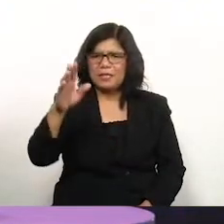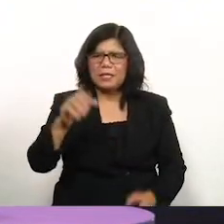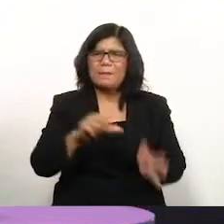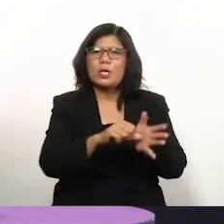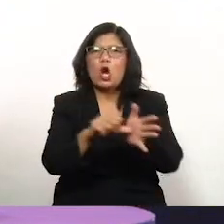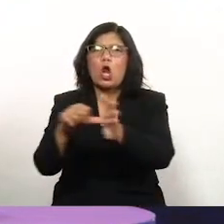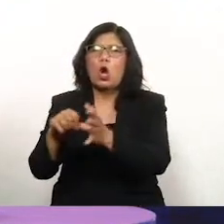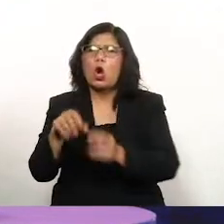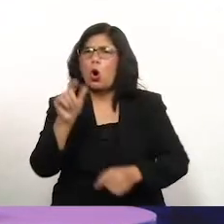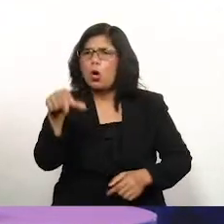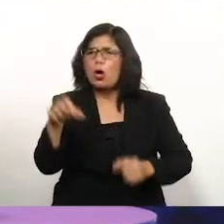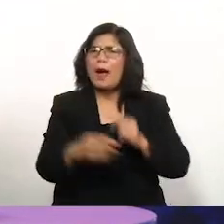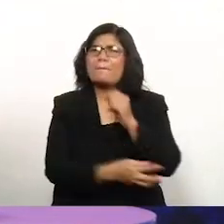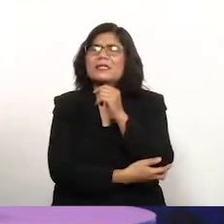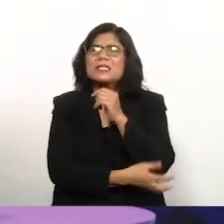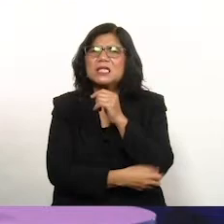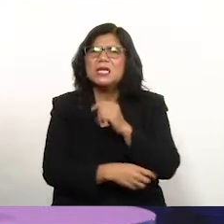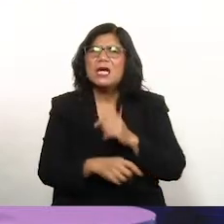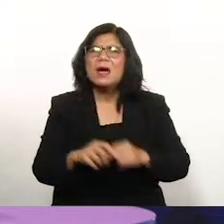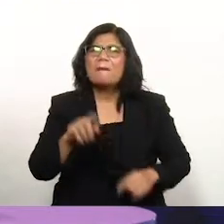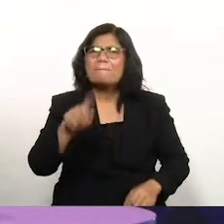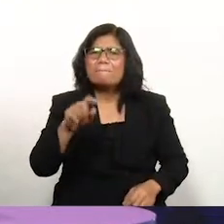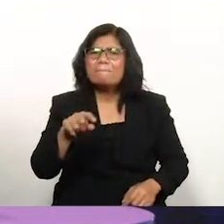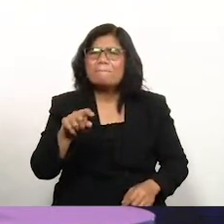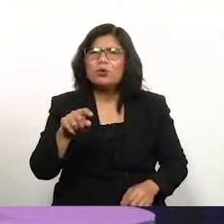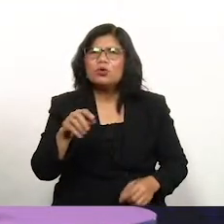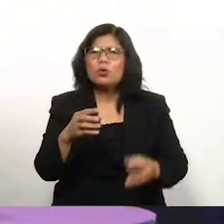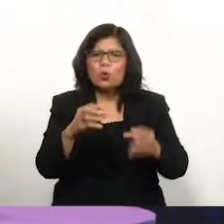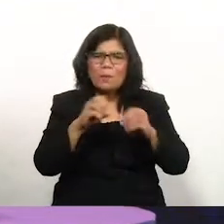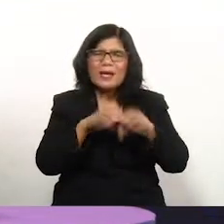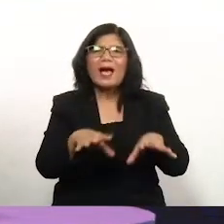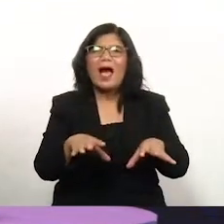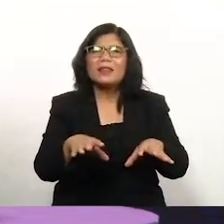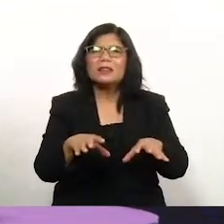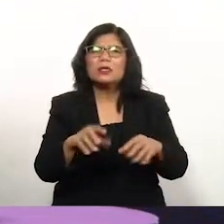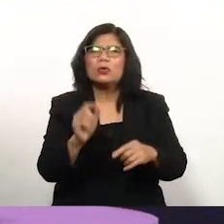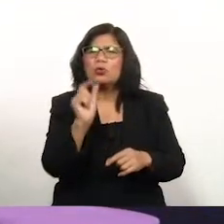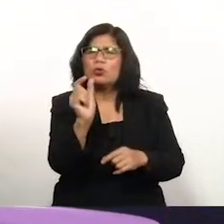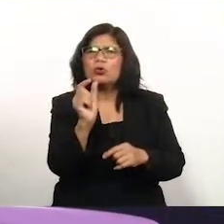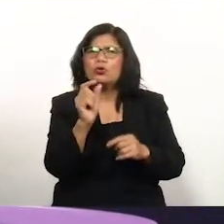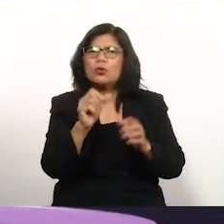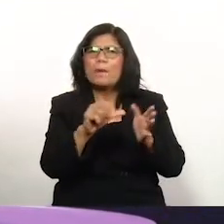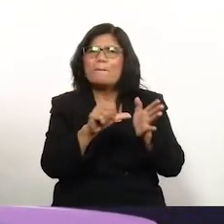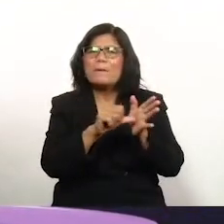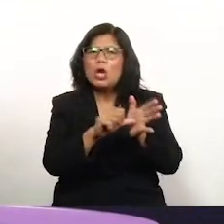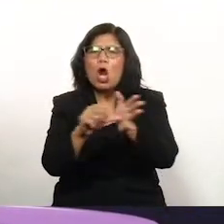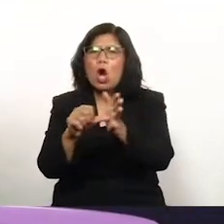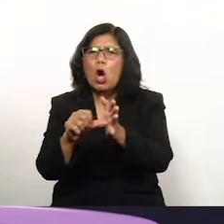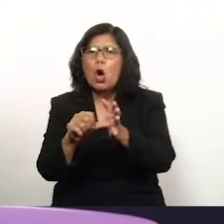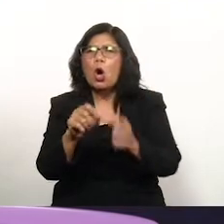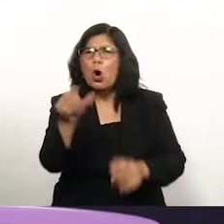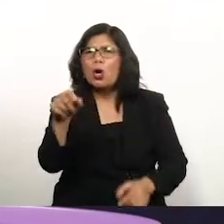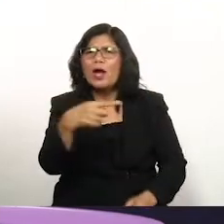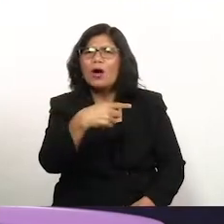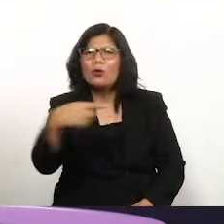membantu mereka orang-orang miskin Ayo kita butuh berkat Hai utuh menolong yang kekurangan kita butuh